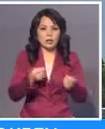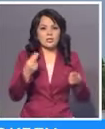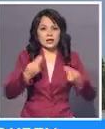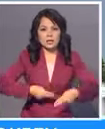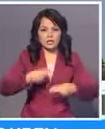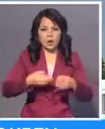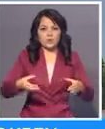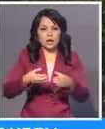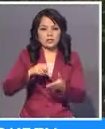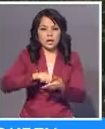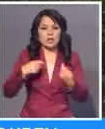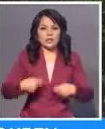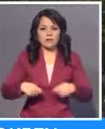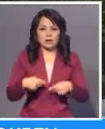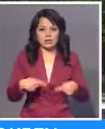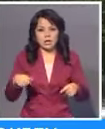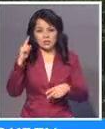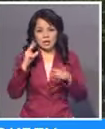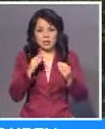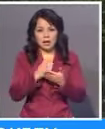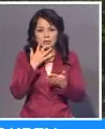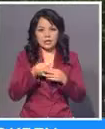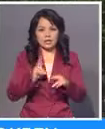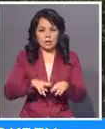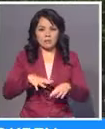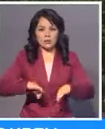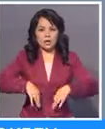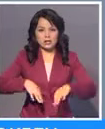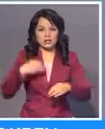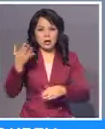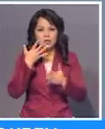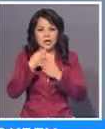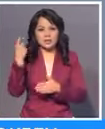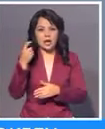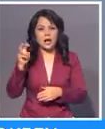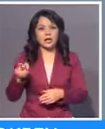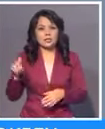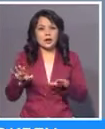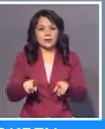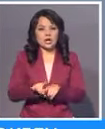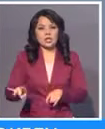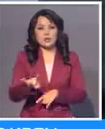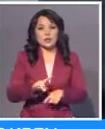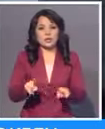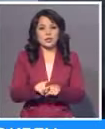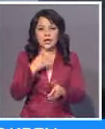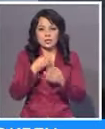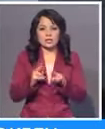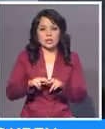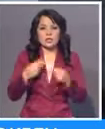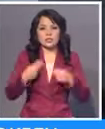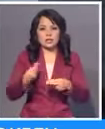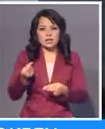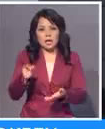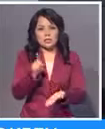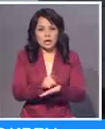кедендік одақтың тауары болып саналады. Ал бұдан кейін әкелінген транспорттық көліктің иесі Қырғыз Республикасы аумағында кедендік салықтар мен